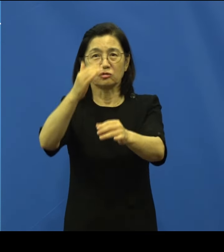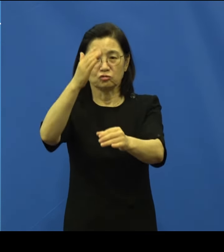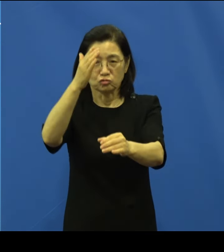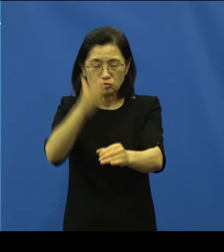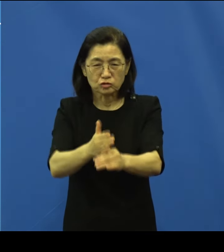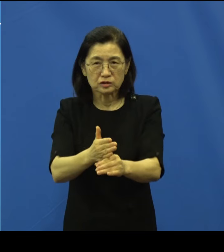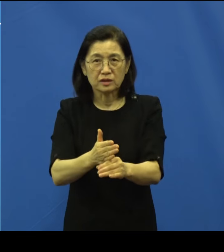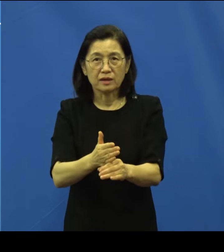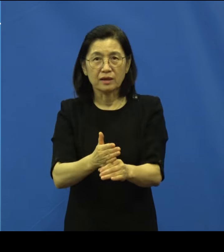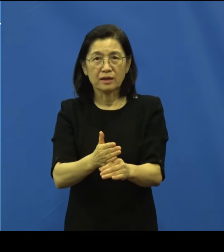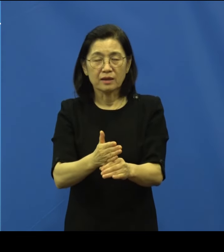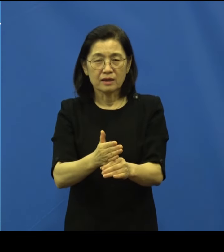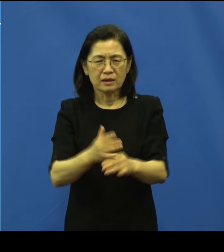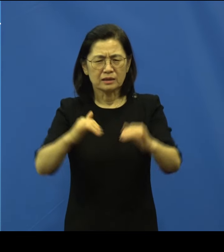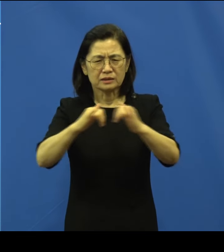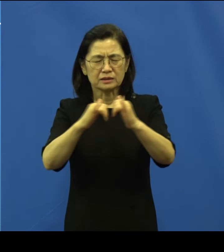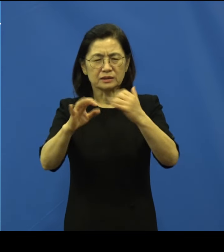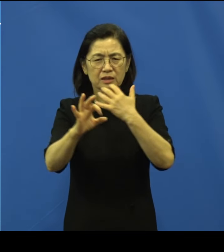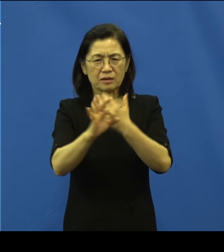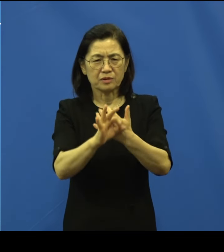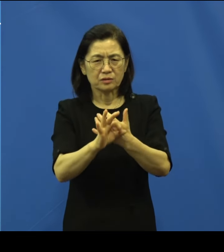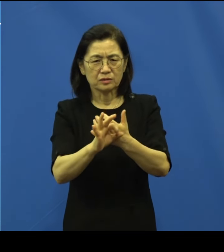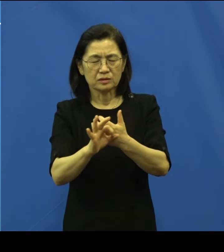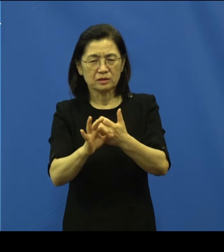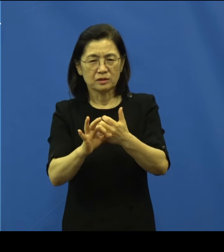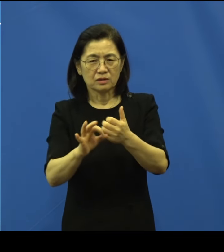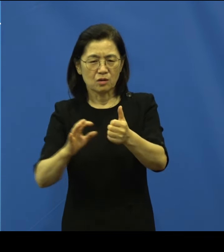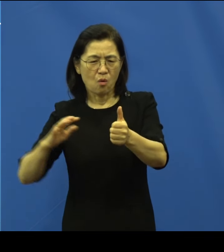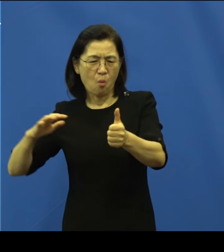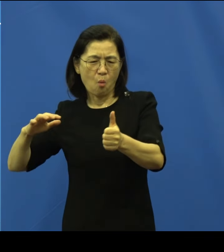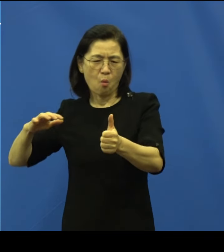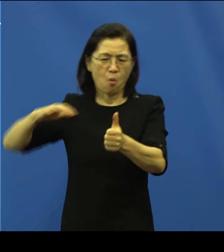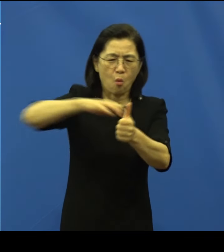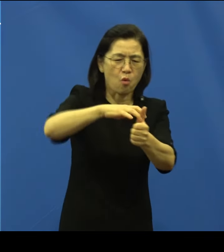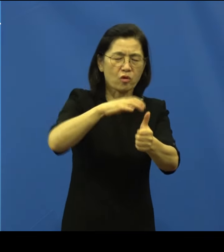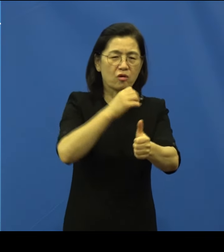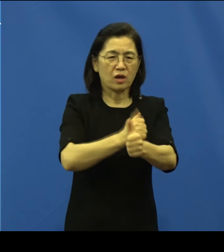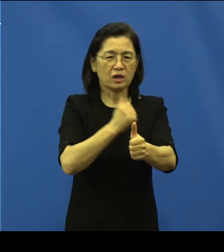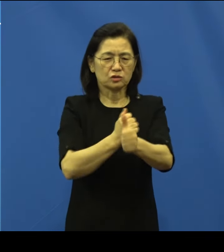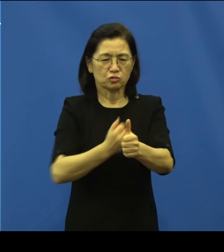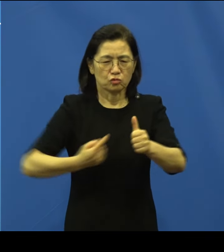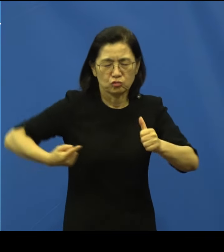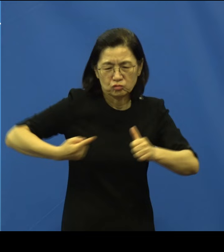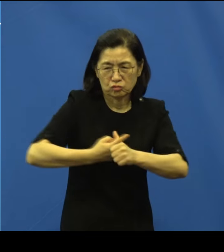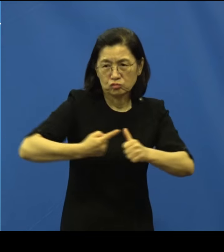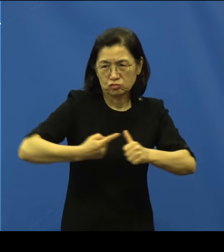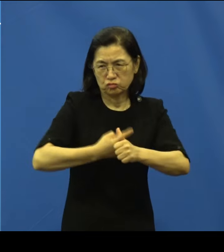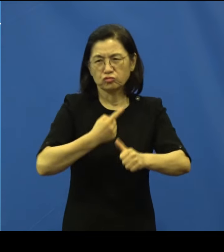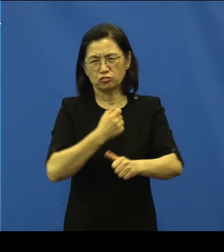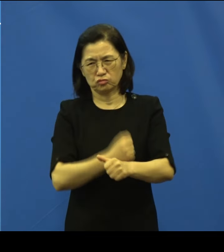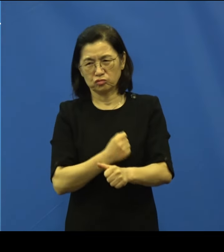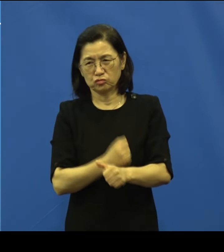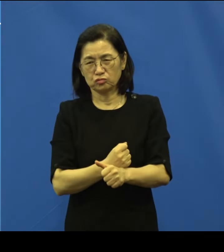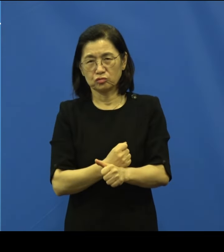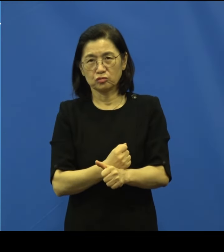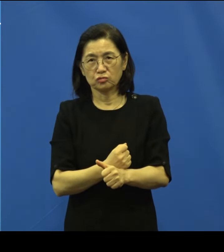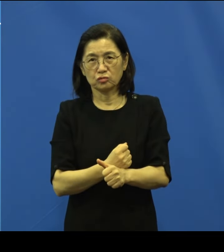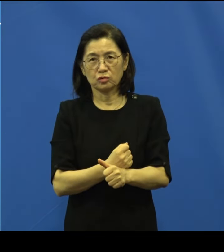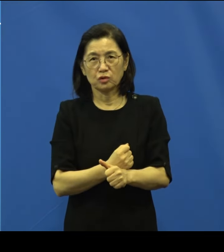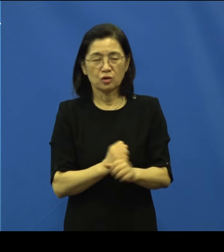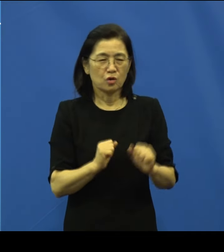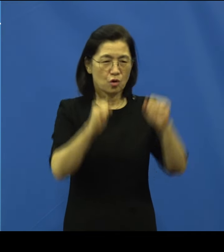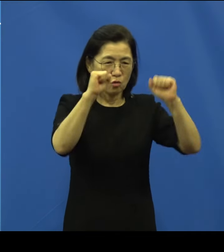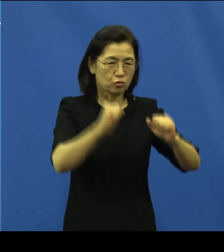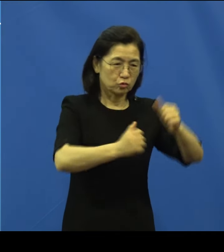게 없어요. 그냥 무차별로 공격합니다. 그러니까 운동 경기도 치열하지만 전쟁하고는 게임이 안